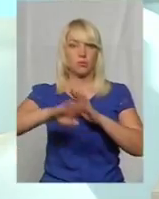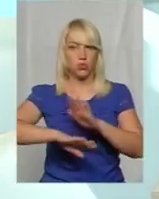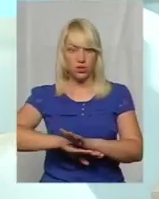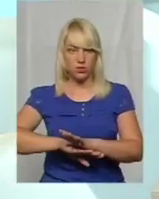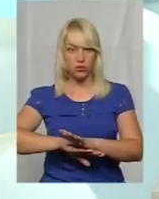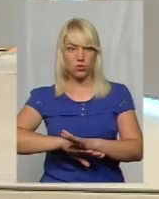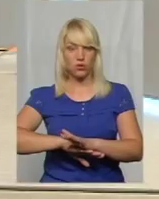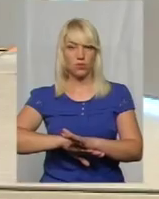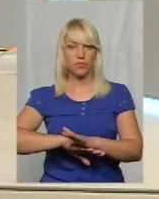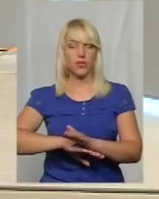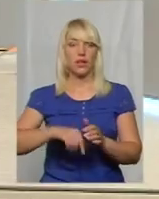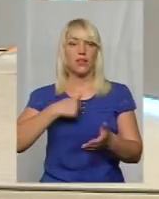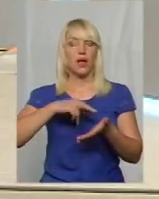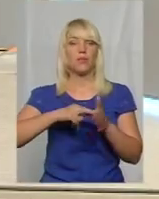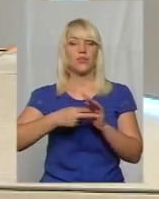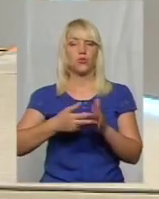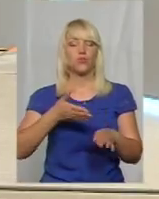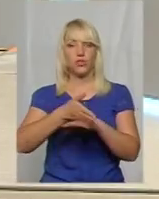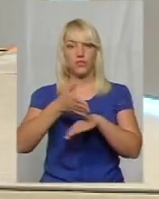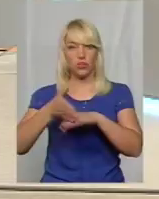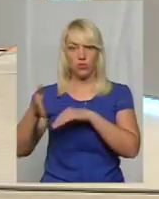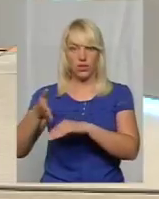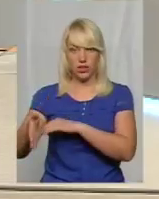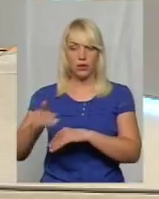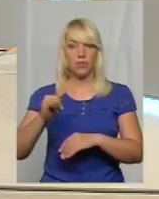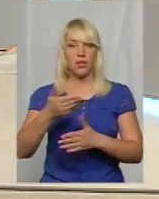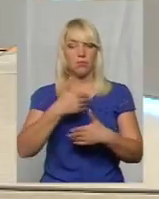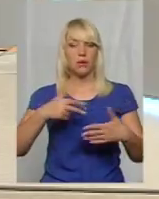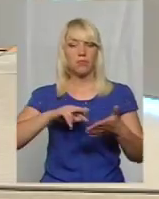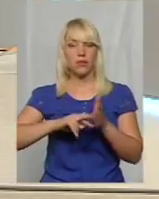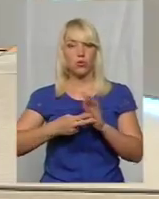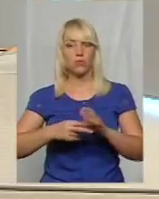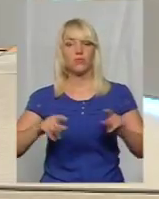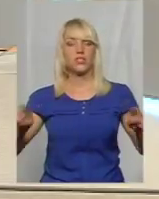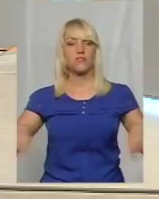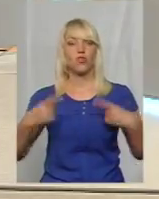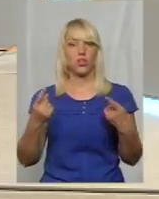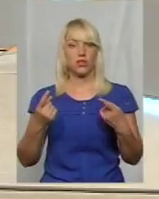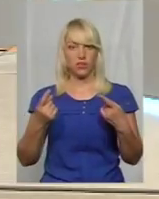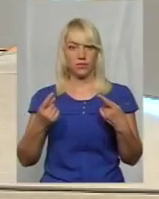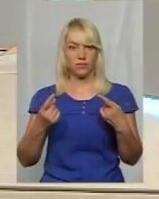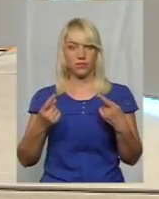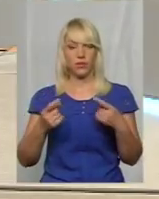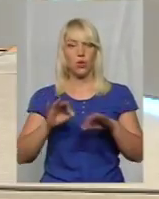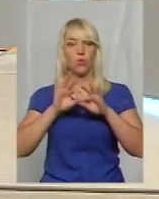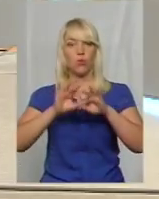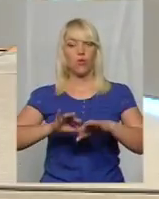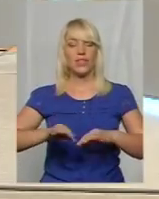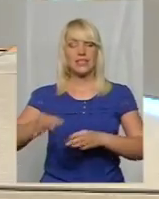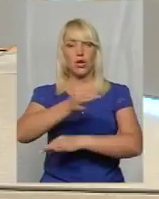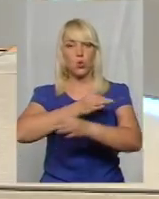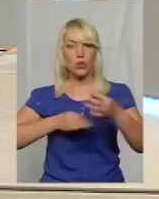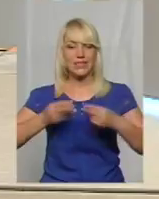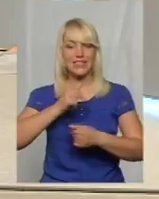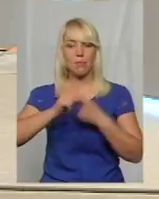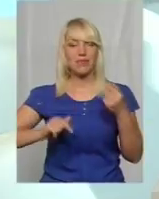Я планую далі відвідувати. Ми плануємо створити, чи, скажімо, провести круглі столи з